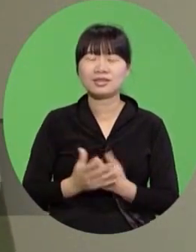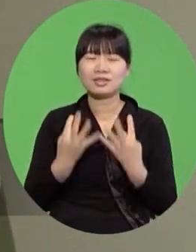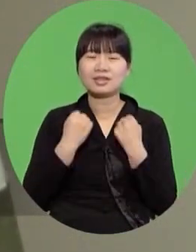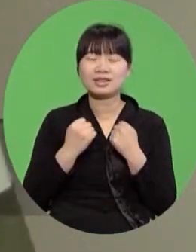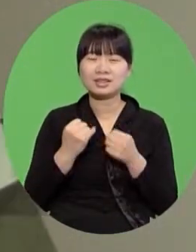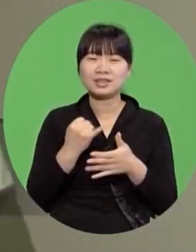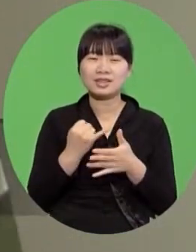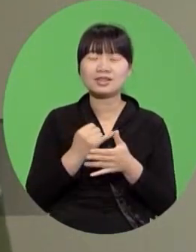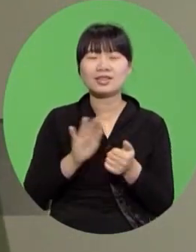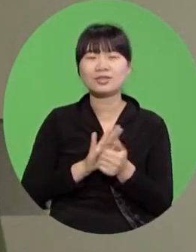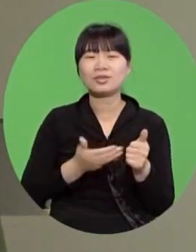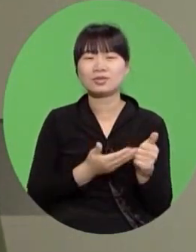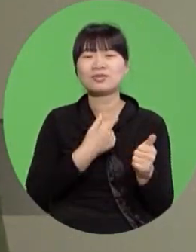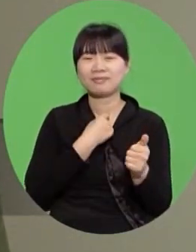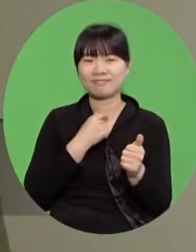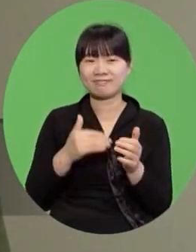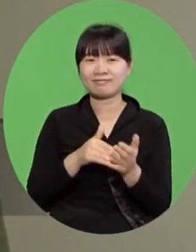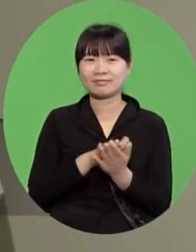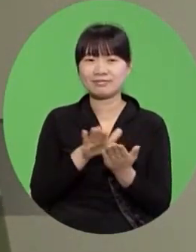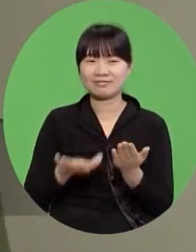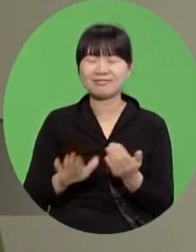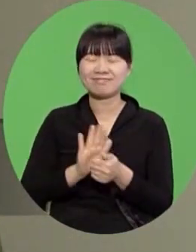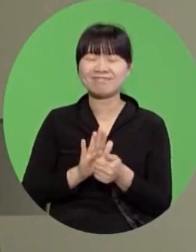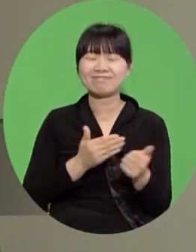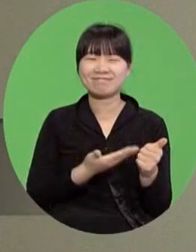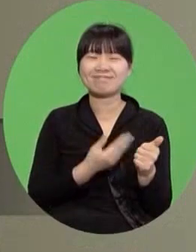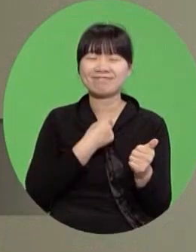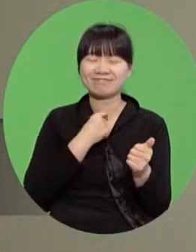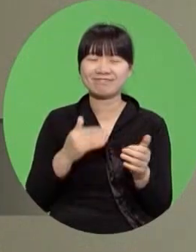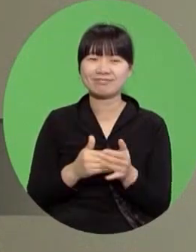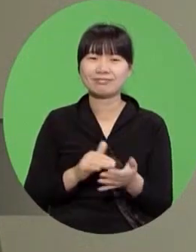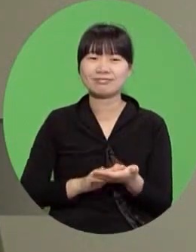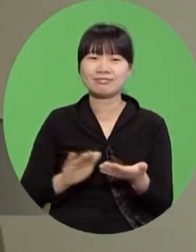많이 희연이 격려해주려고요. 많이 도와주고.